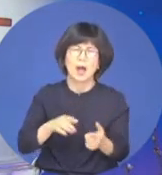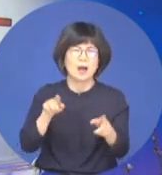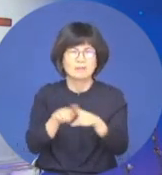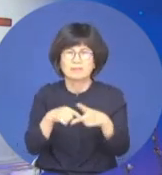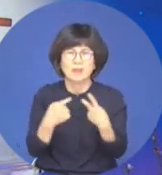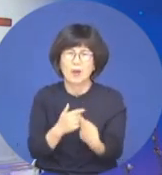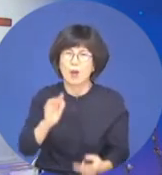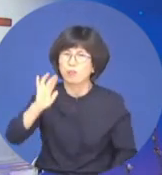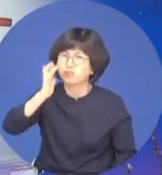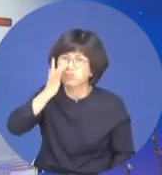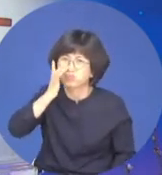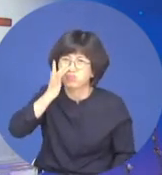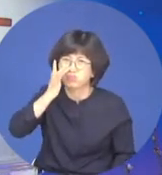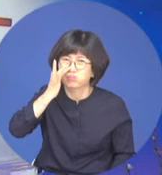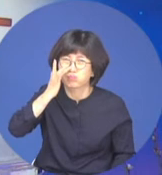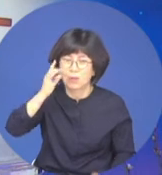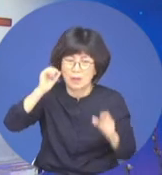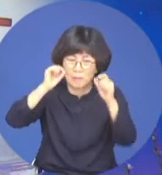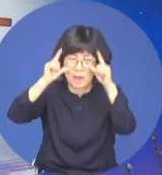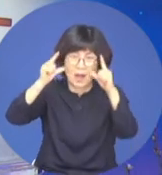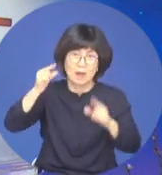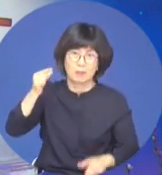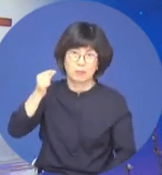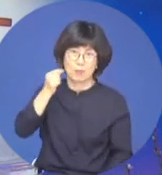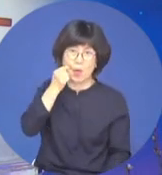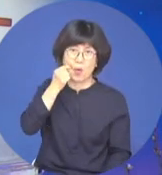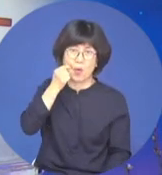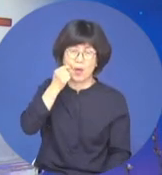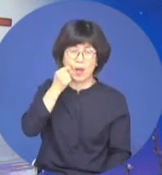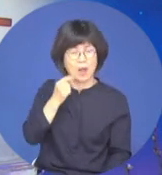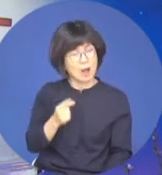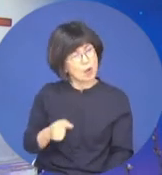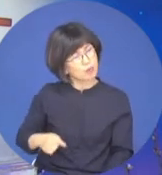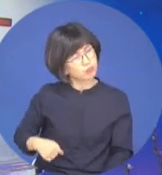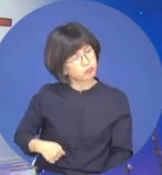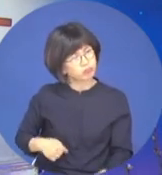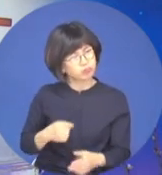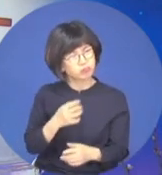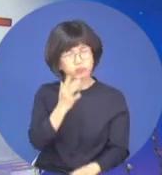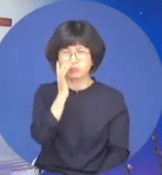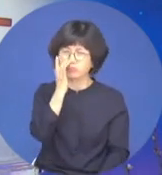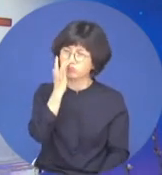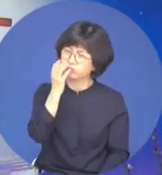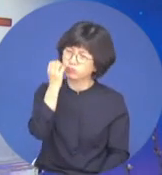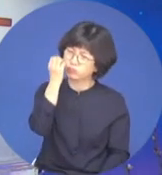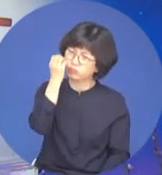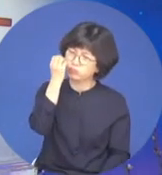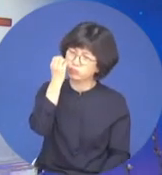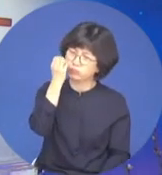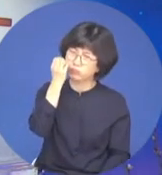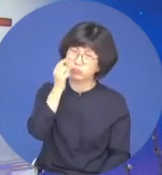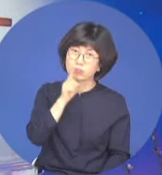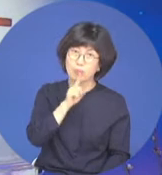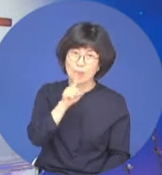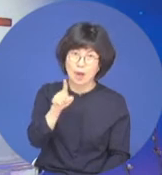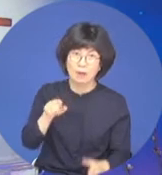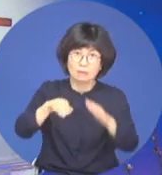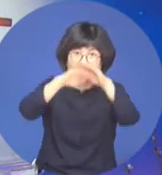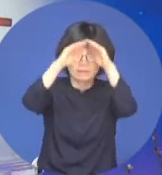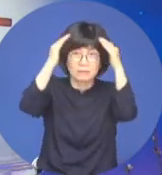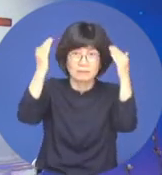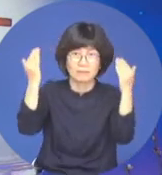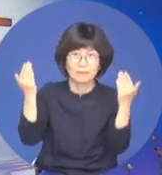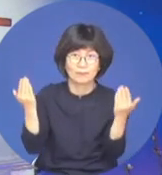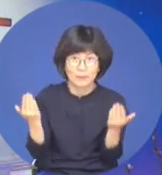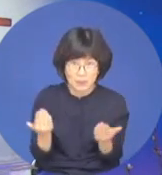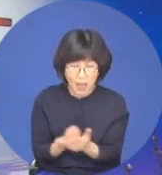이야기, 나도 깨닫지 못하고 도저히 용납하거나 수용할 수 없고 이성으로 이해할 수 없는 모든 이야기, 그